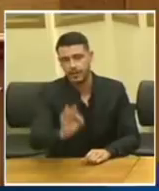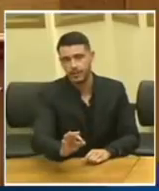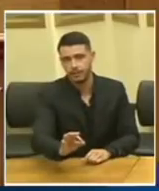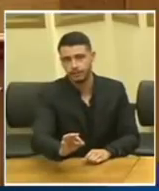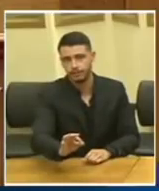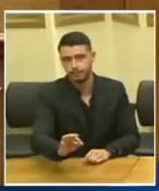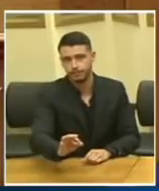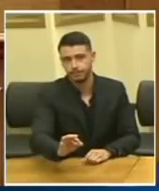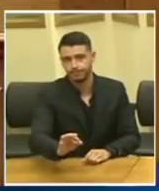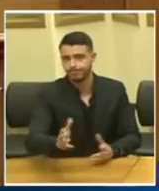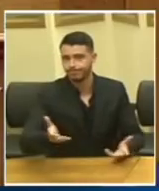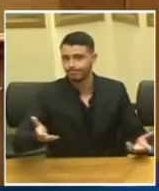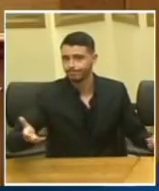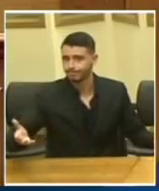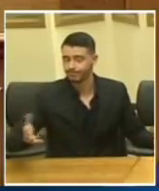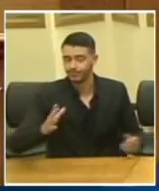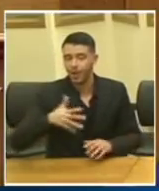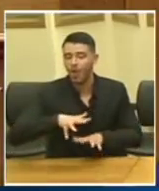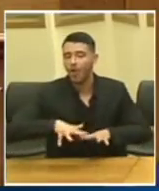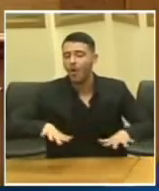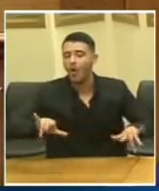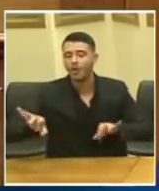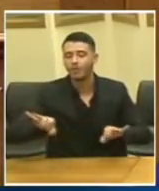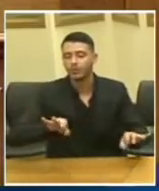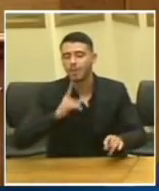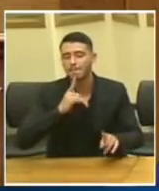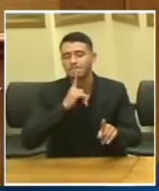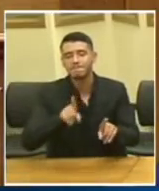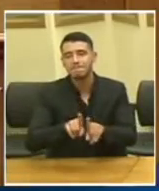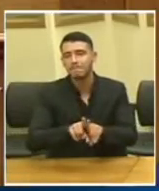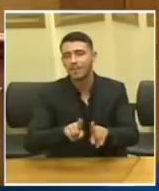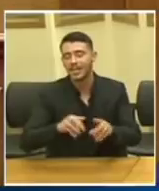ότι παρά την κακοστημένη παράσταση